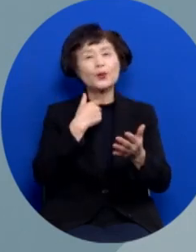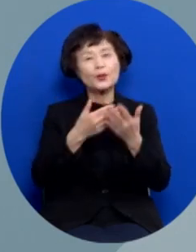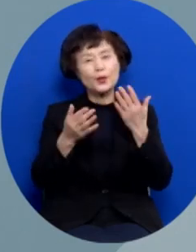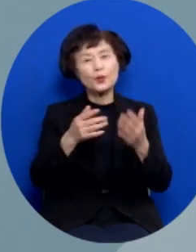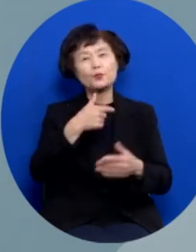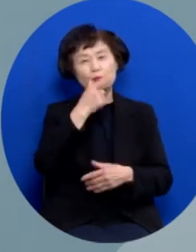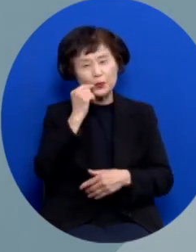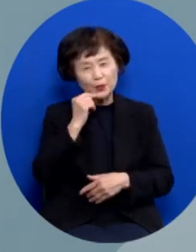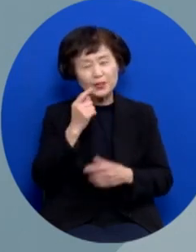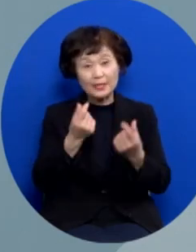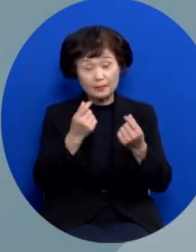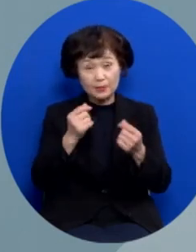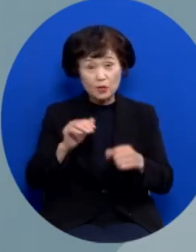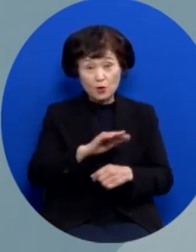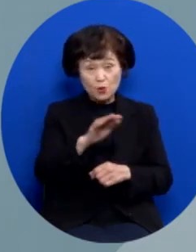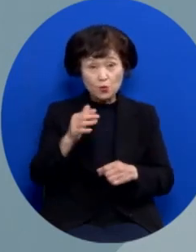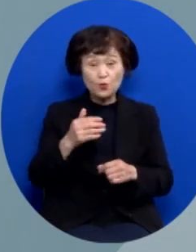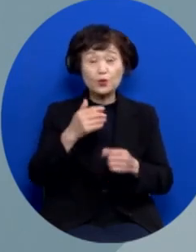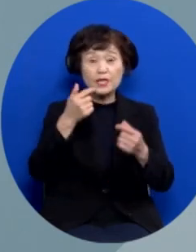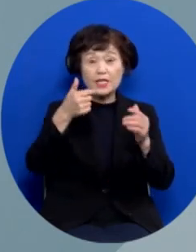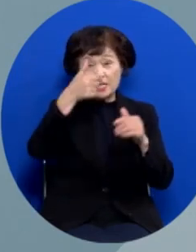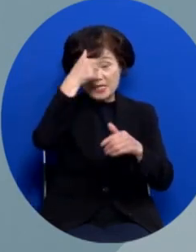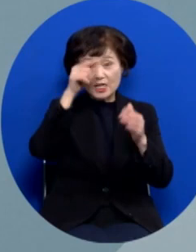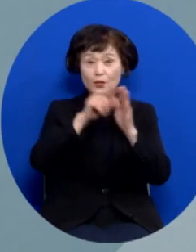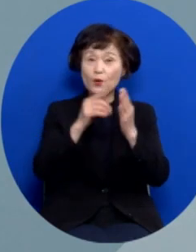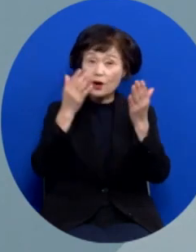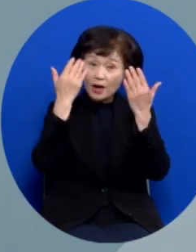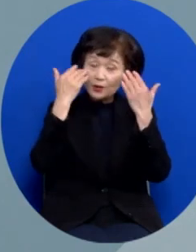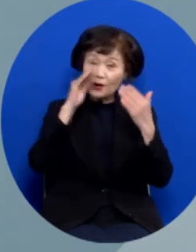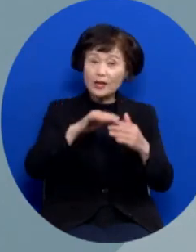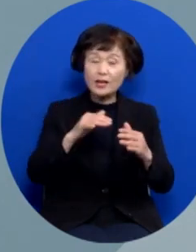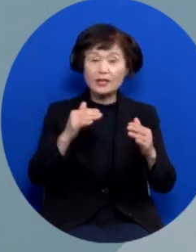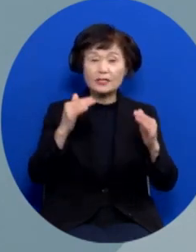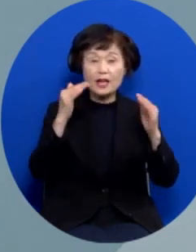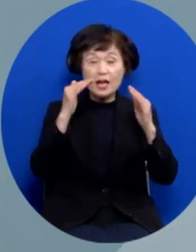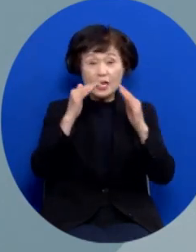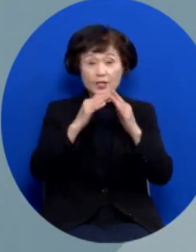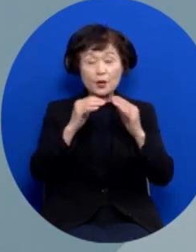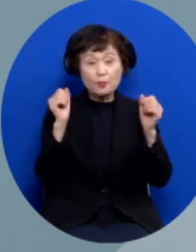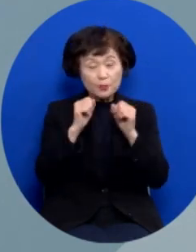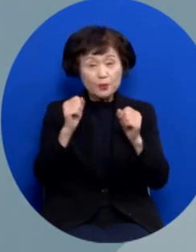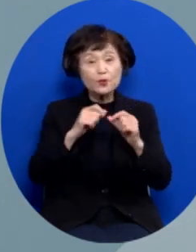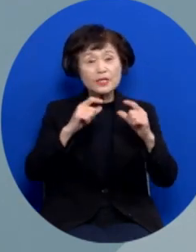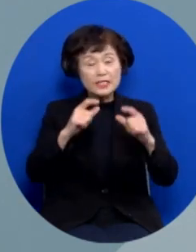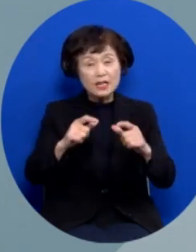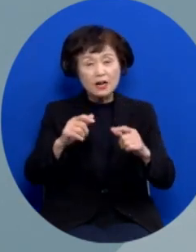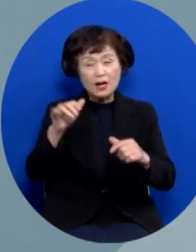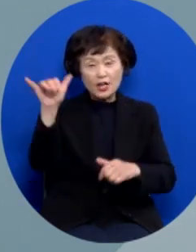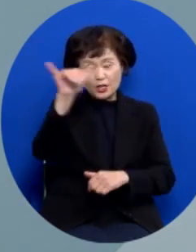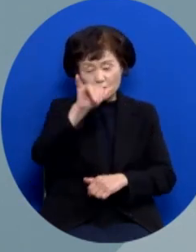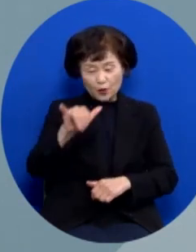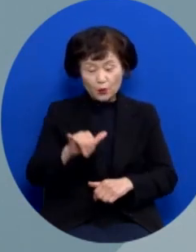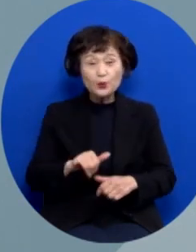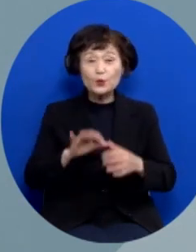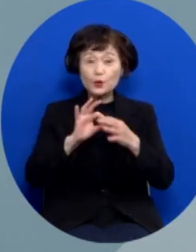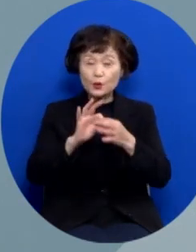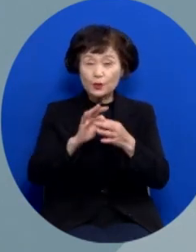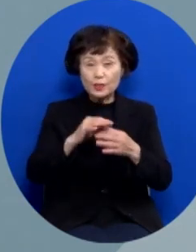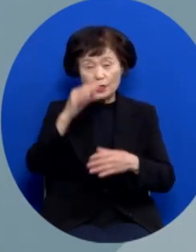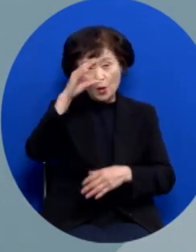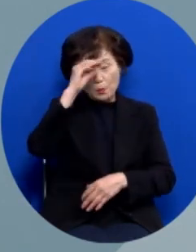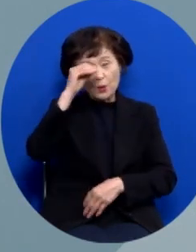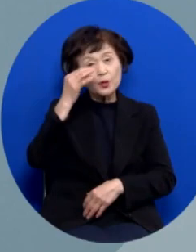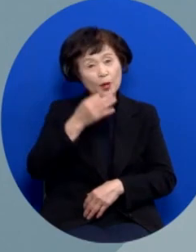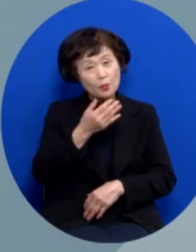그런 의미에서 저희 글로벌 하담 기도 학교가 전북지역 더 나아가서는 전국을 통해서 그 모델이 될 수